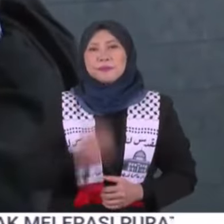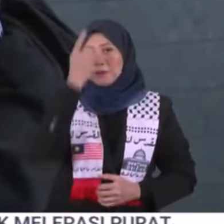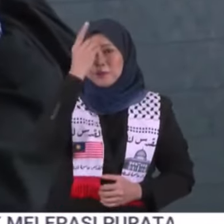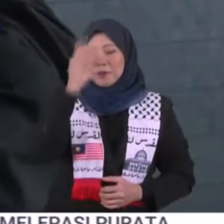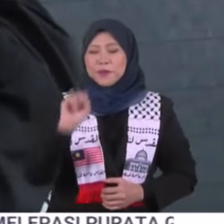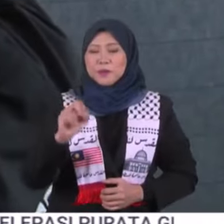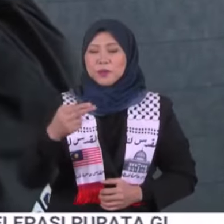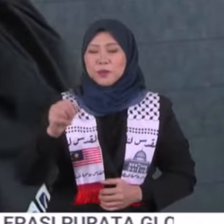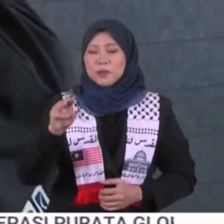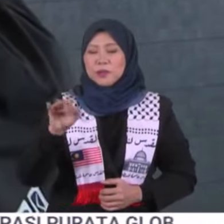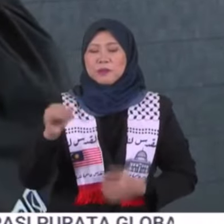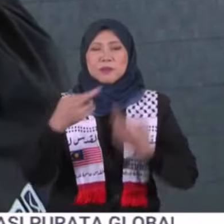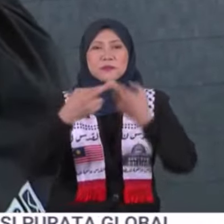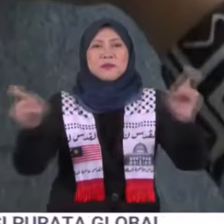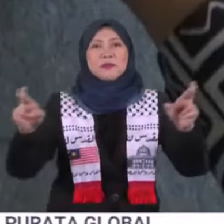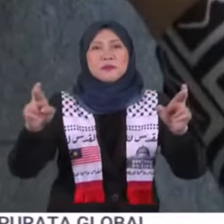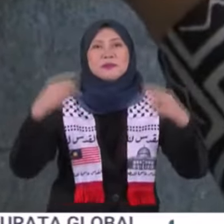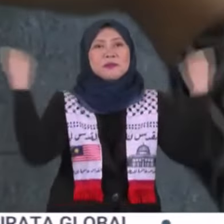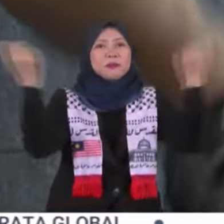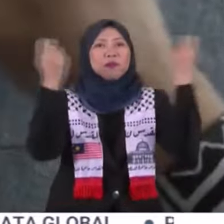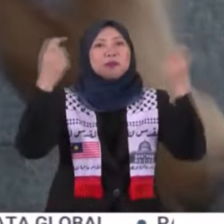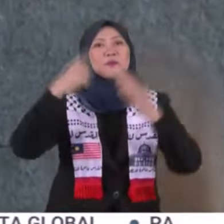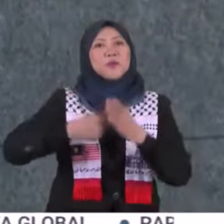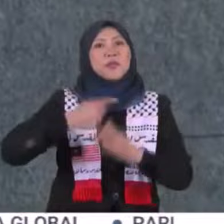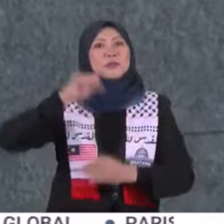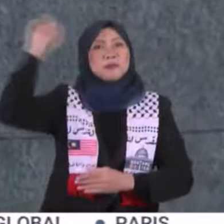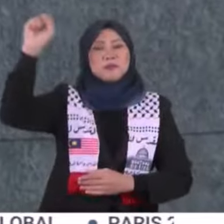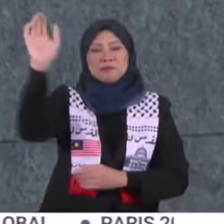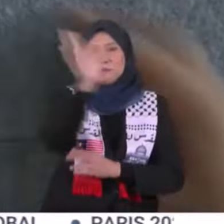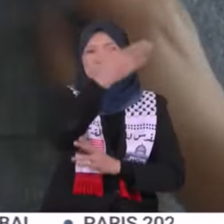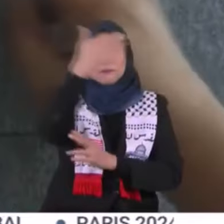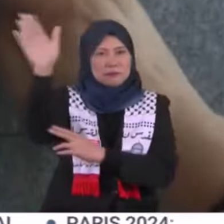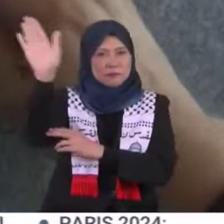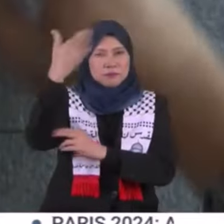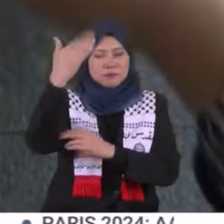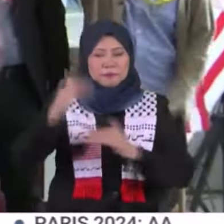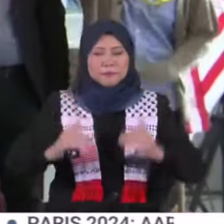Datuk Suhaimi melancarkan sambutan Bulan Kebangsaan dan Kibar Jalur